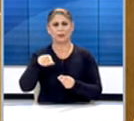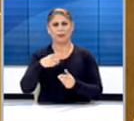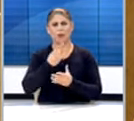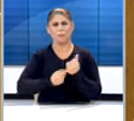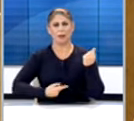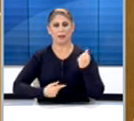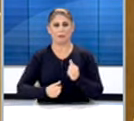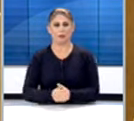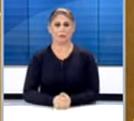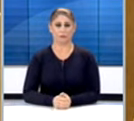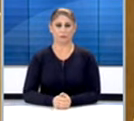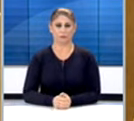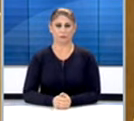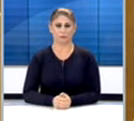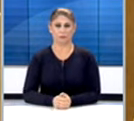παραλήψεις.